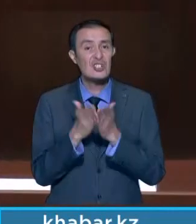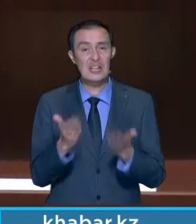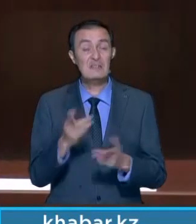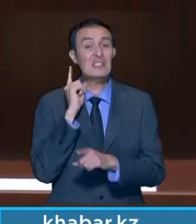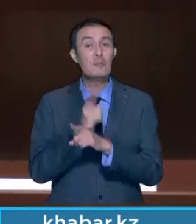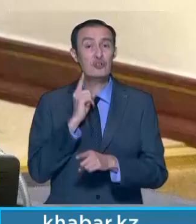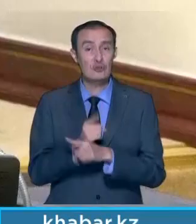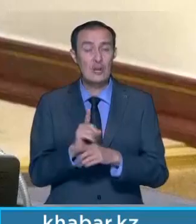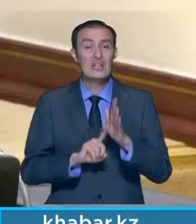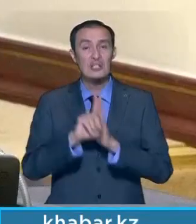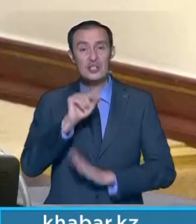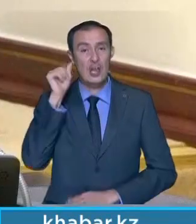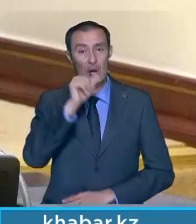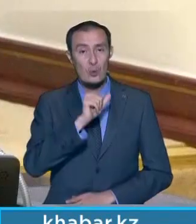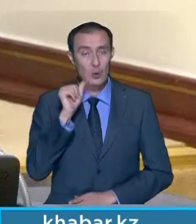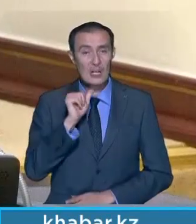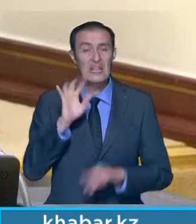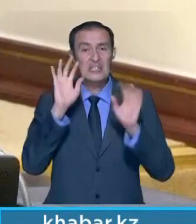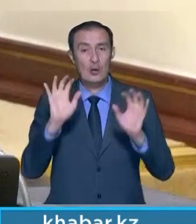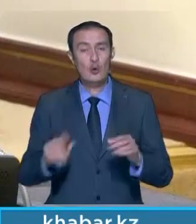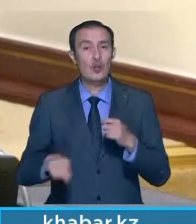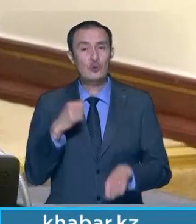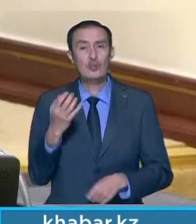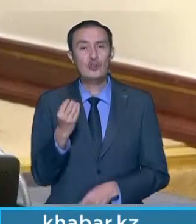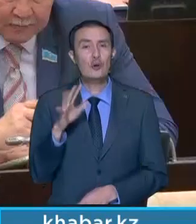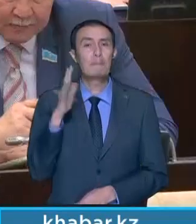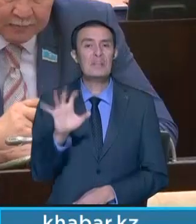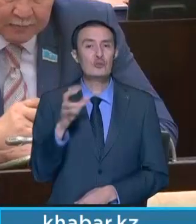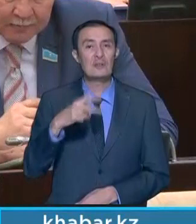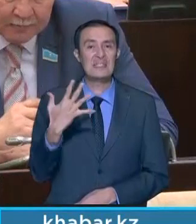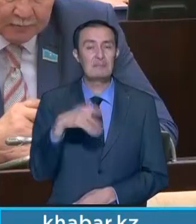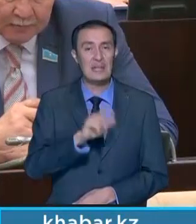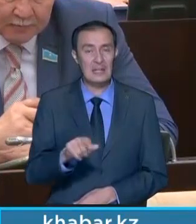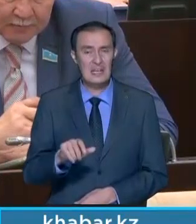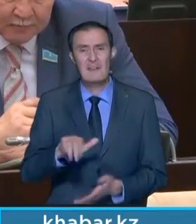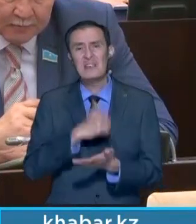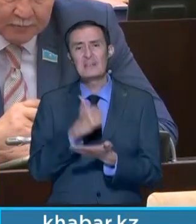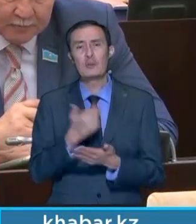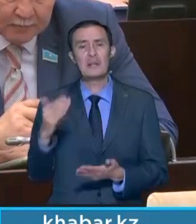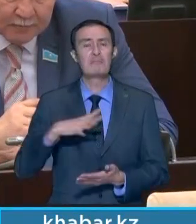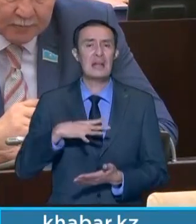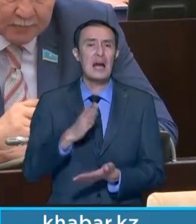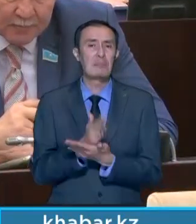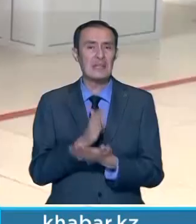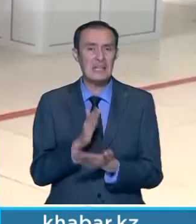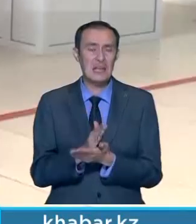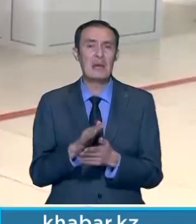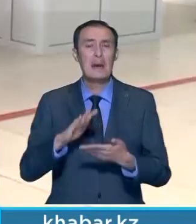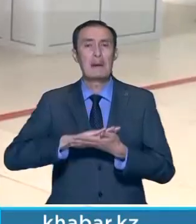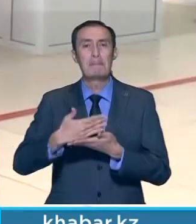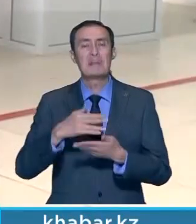запрещено сначала этого года Закон нарушили еще 525 лиц в основном они были обладателями